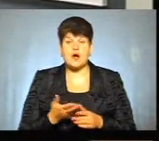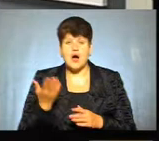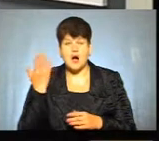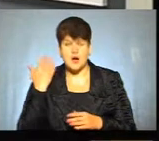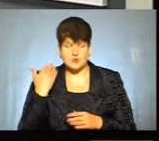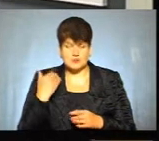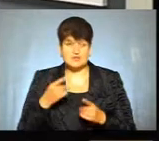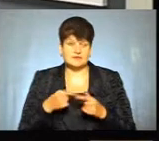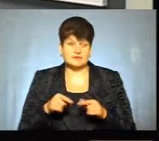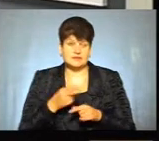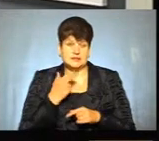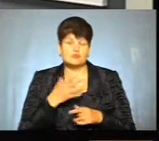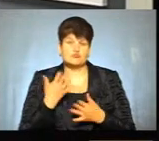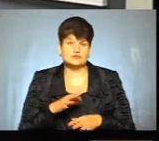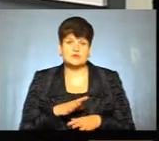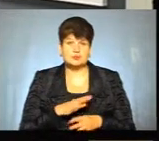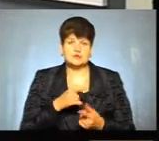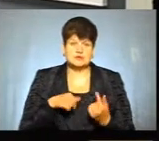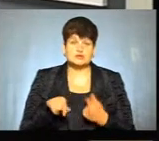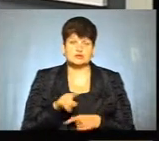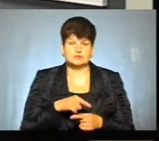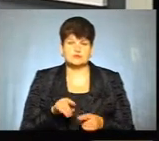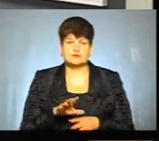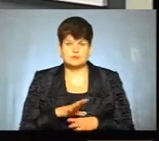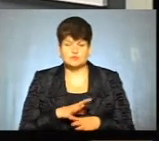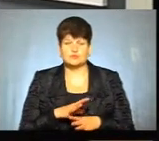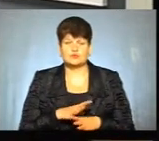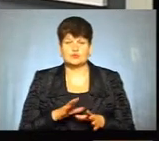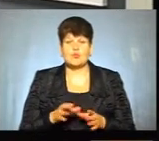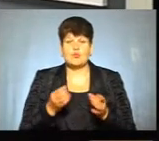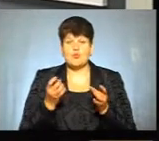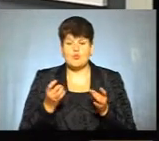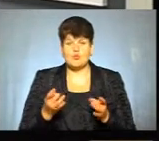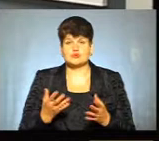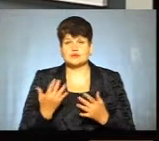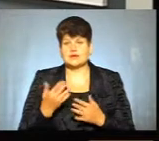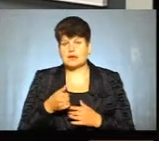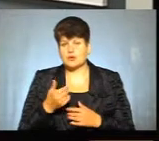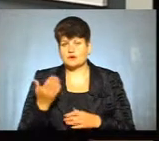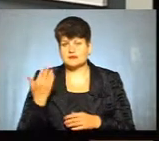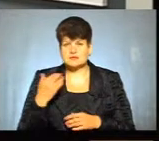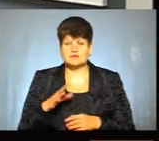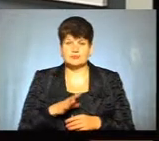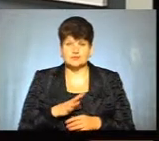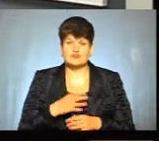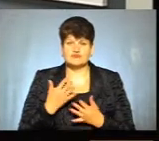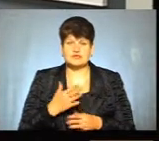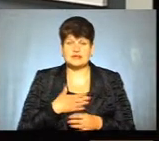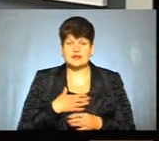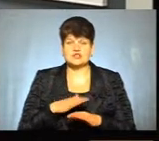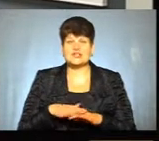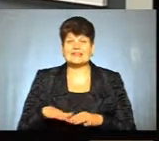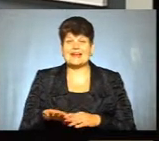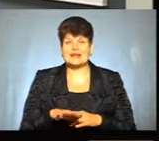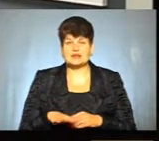штами, вони вже були і вже циркулював такий збудник. Ну, просто декілька років тому він циркулював на нашій території